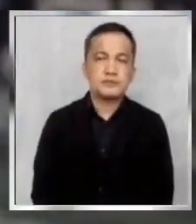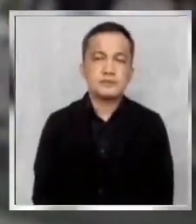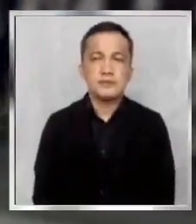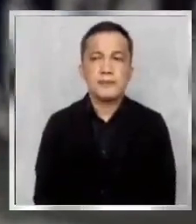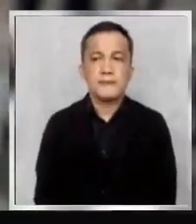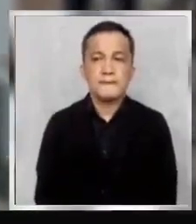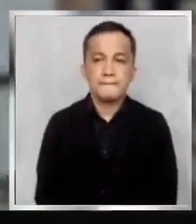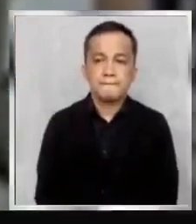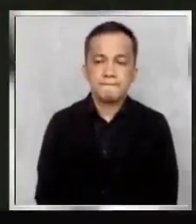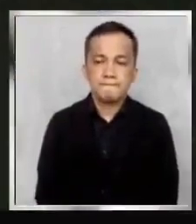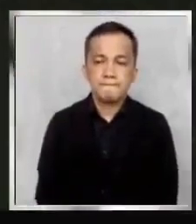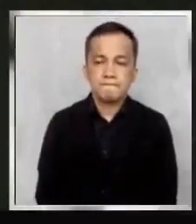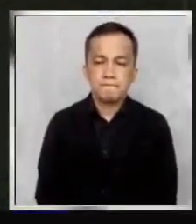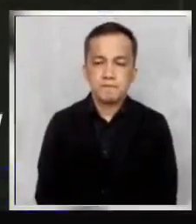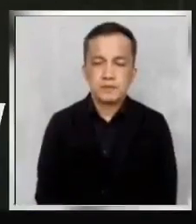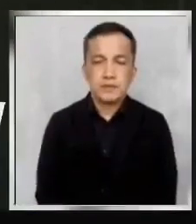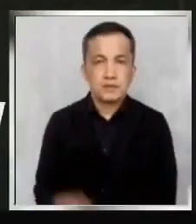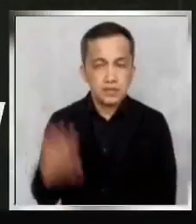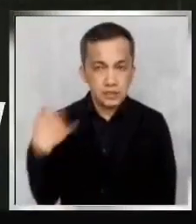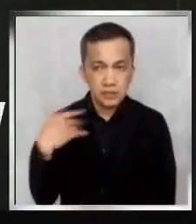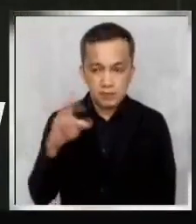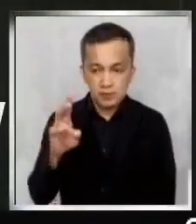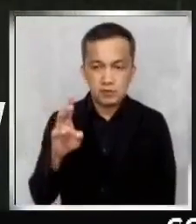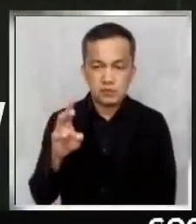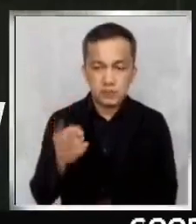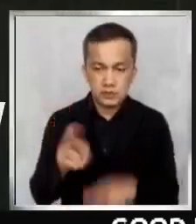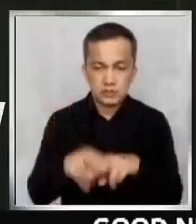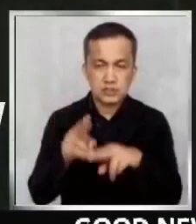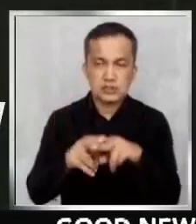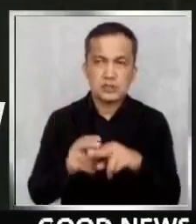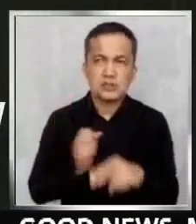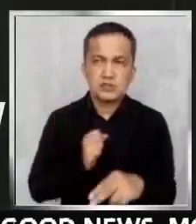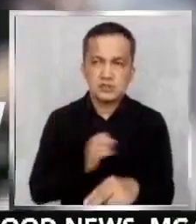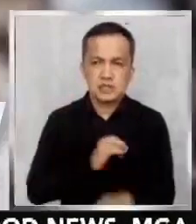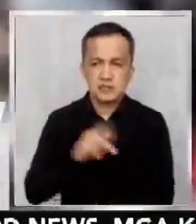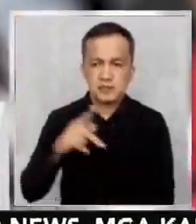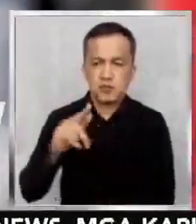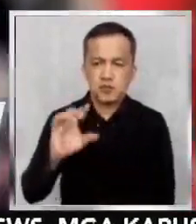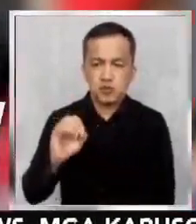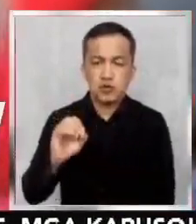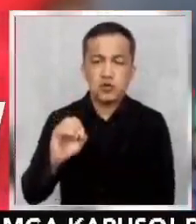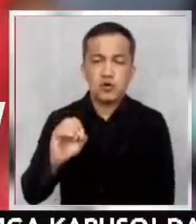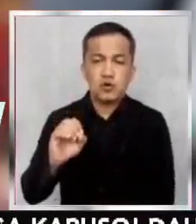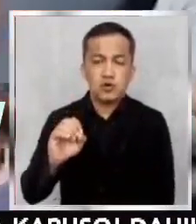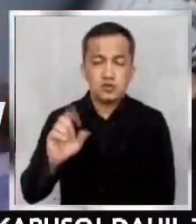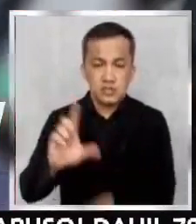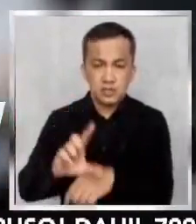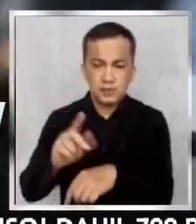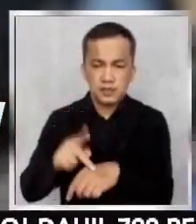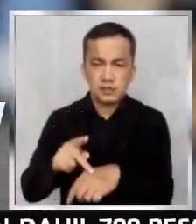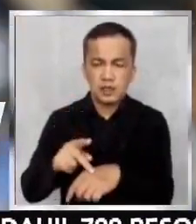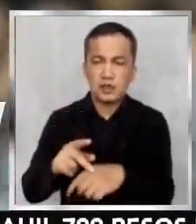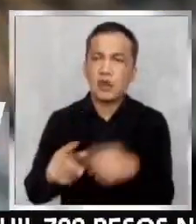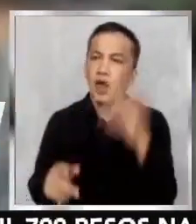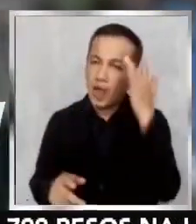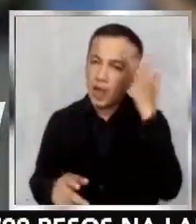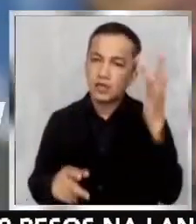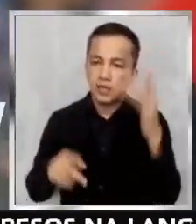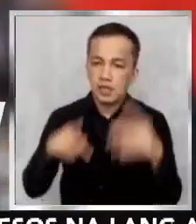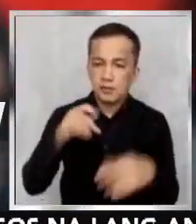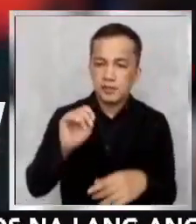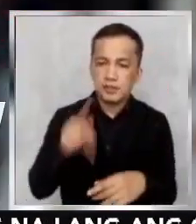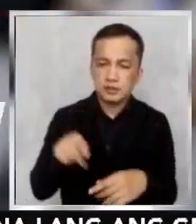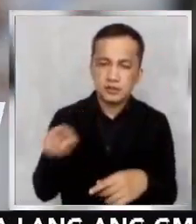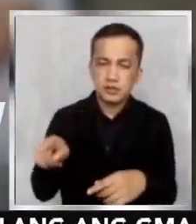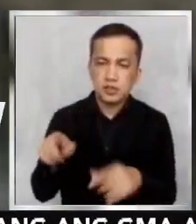Mula sa dating pito, nadagdagan pa ang mga tauhan ng Umanoy Pogo Hub sa Las Piñas na natuklasan ng PNP bilang